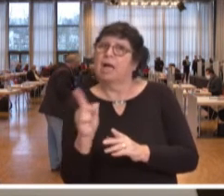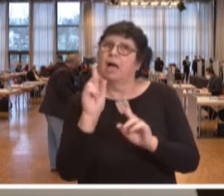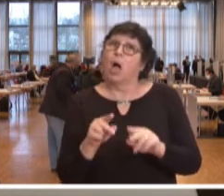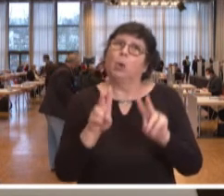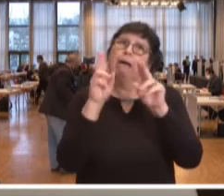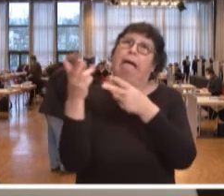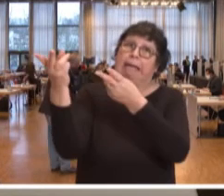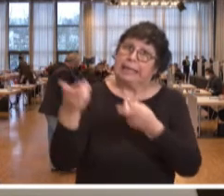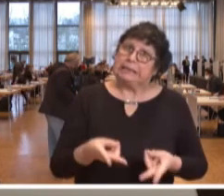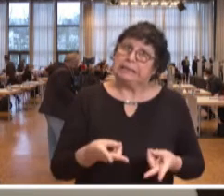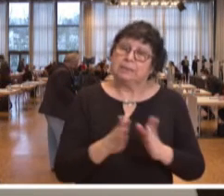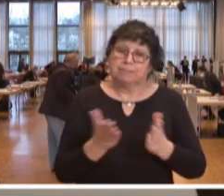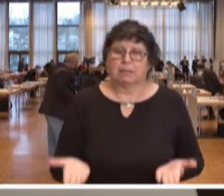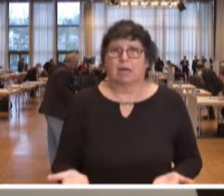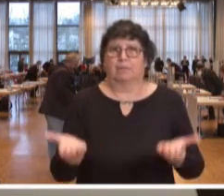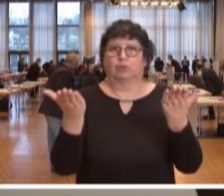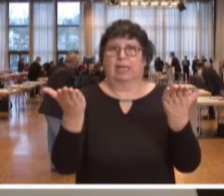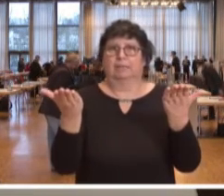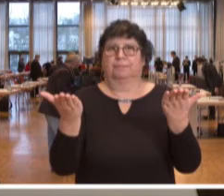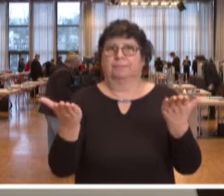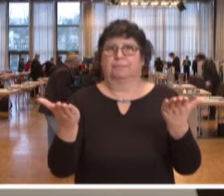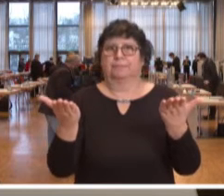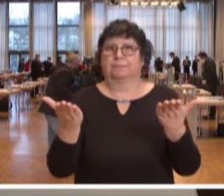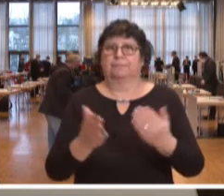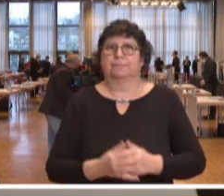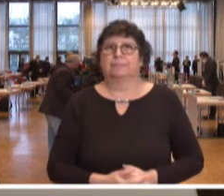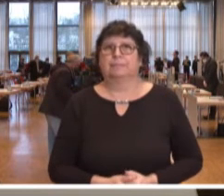Gäste, sich von Ihren Plätzen zu erheben.